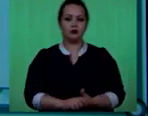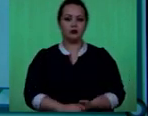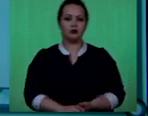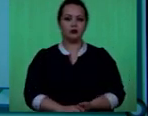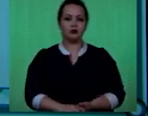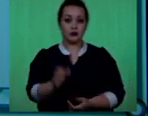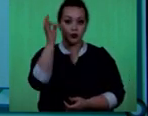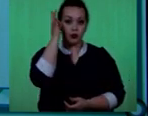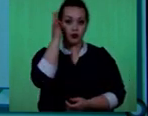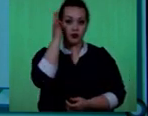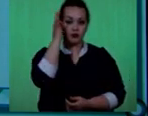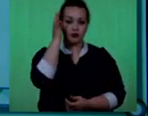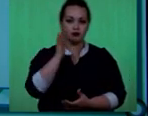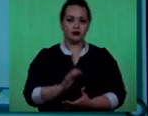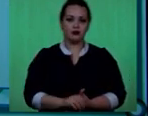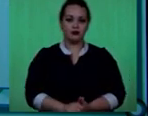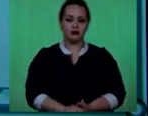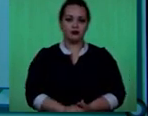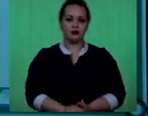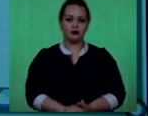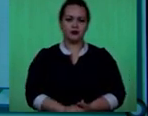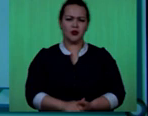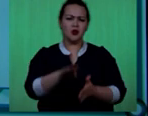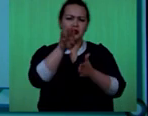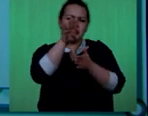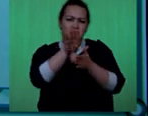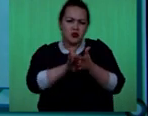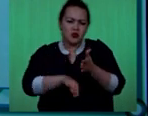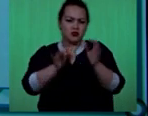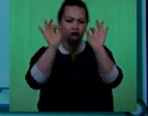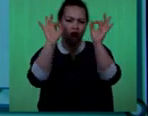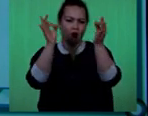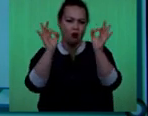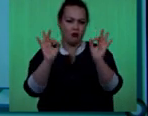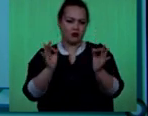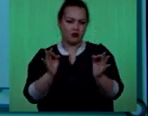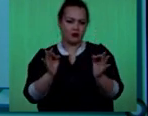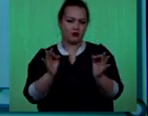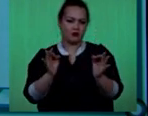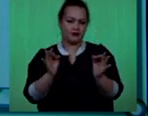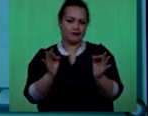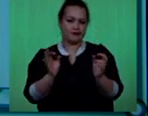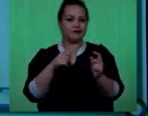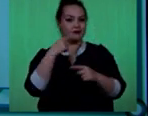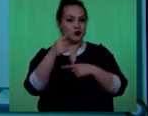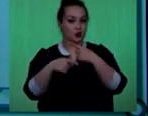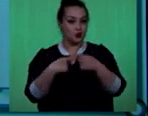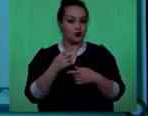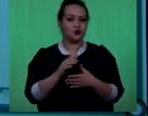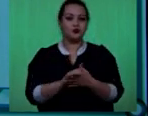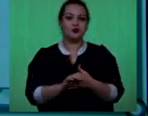вспомнили хуже осени следующее лето